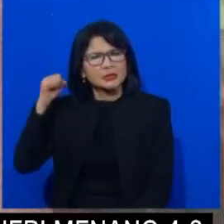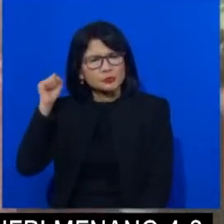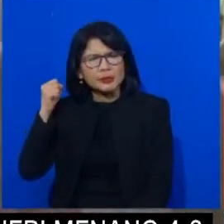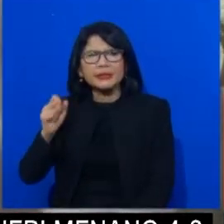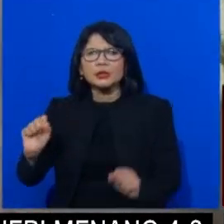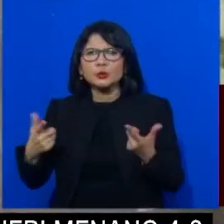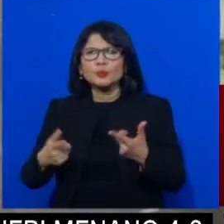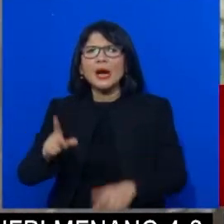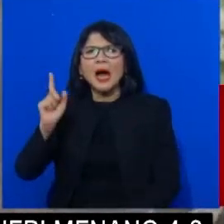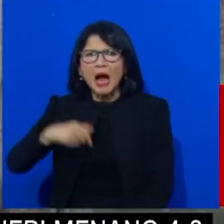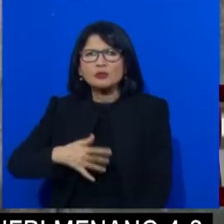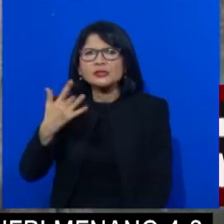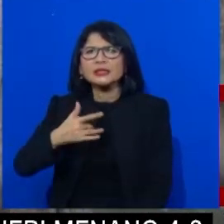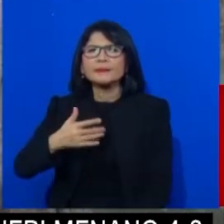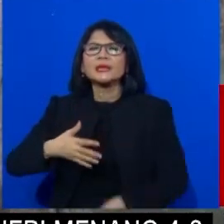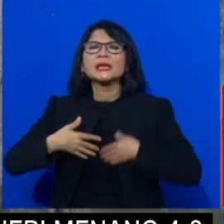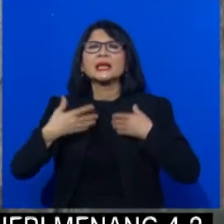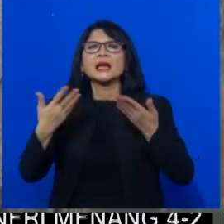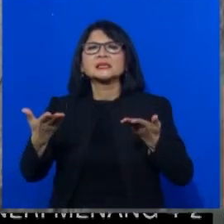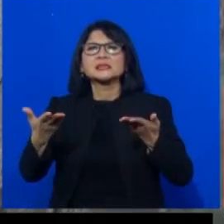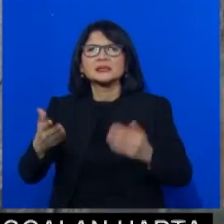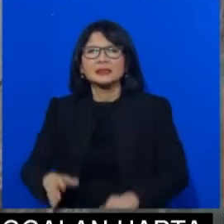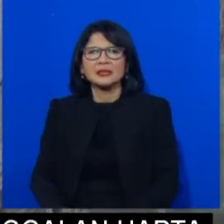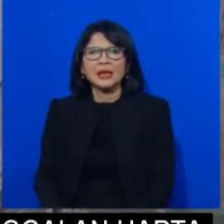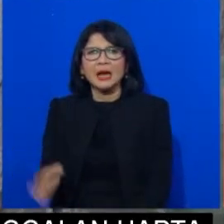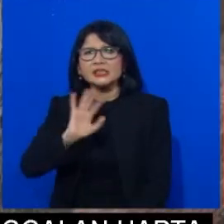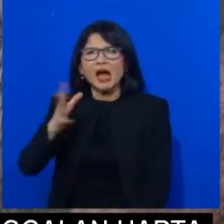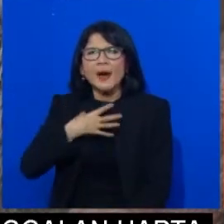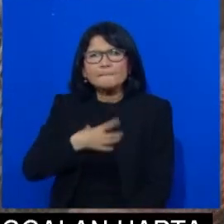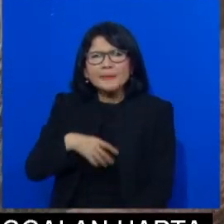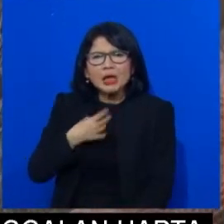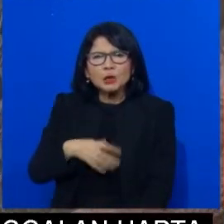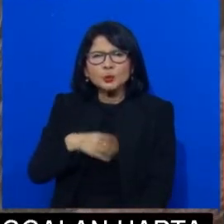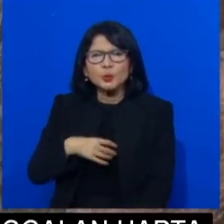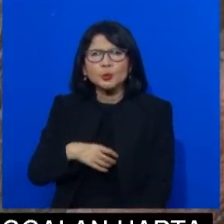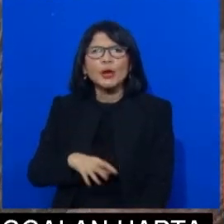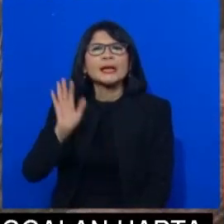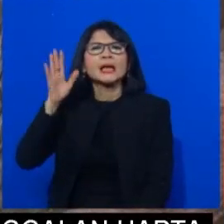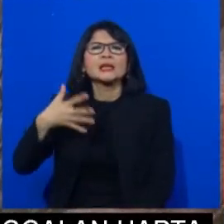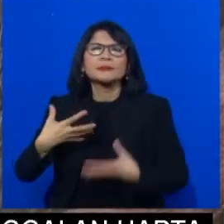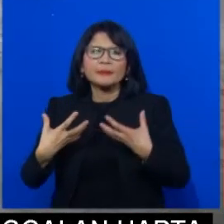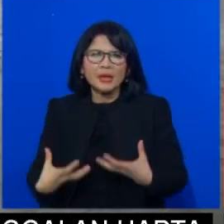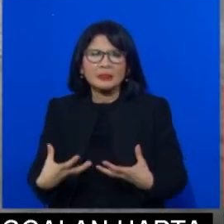dengan ikhlas dan lapang dada, lantaran mengeluh hanya memperberat